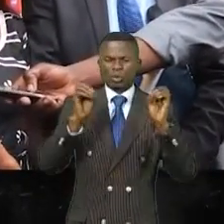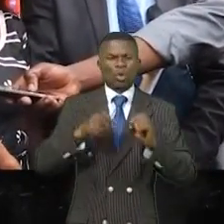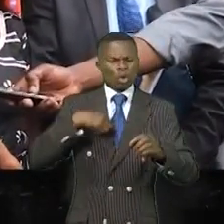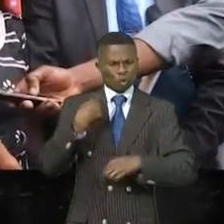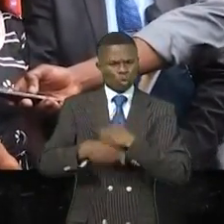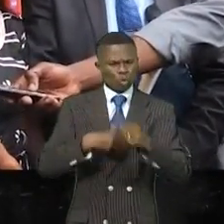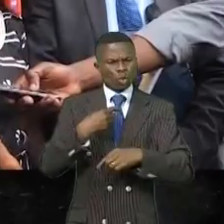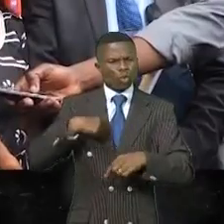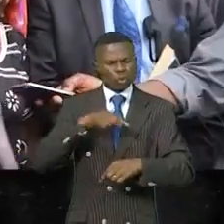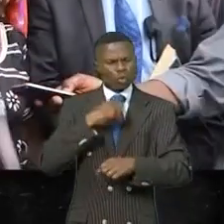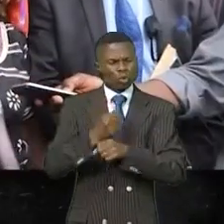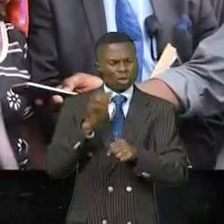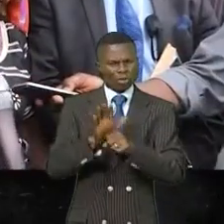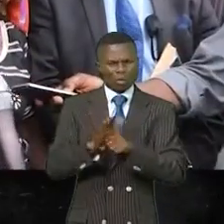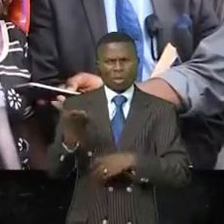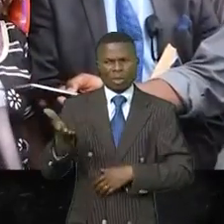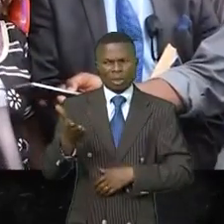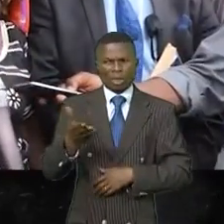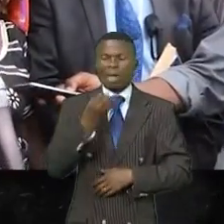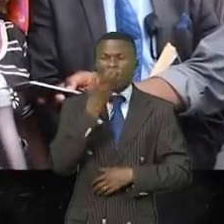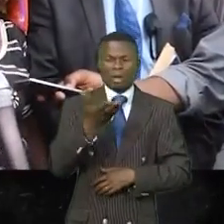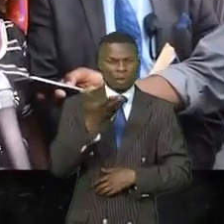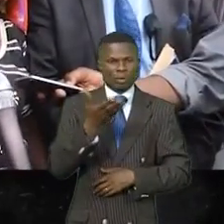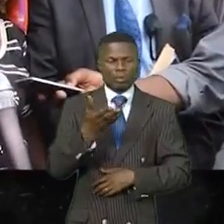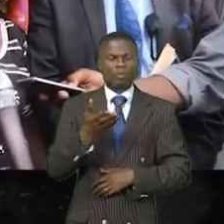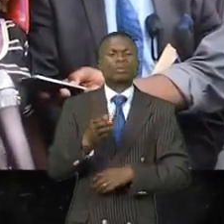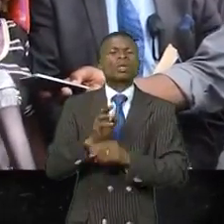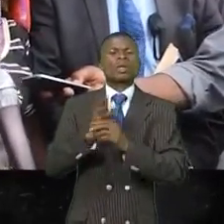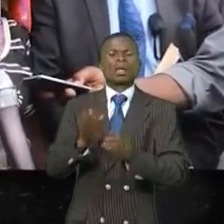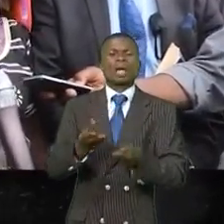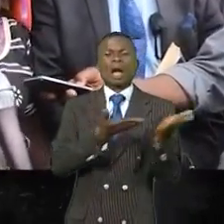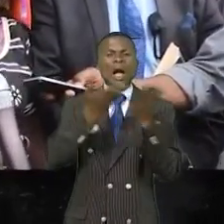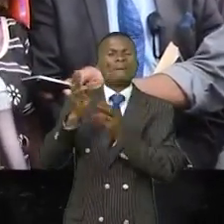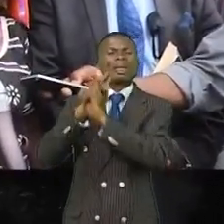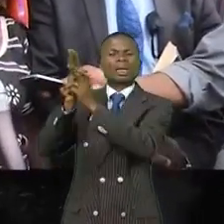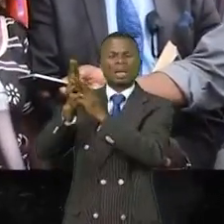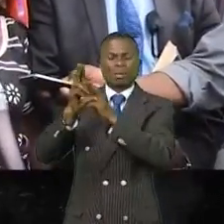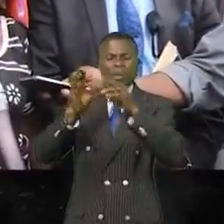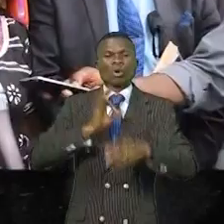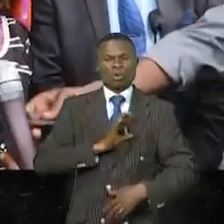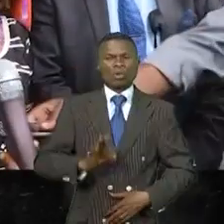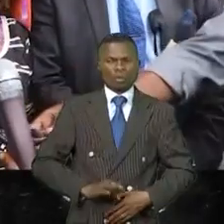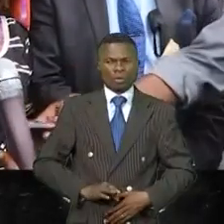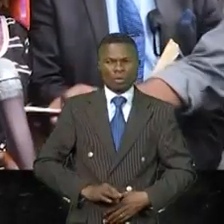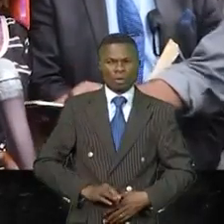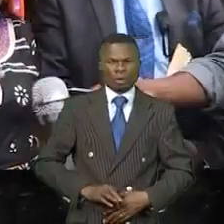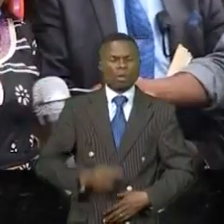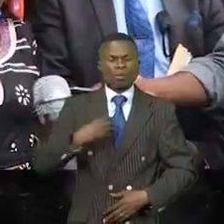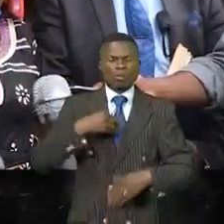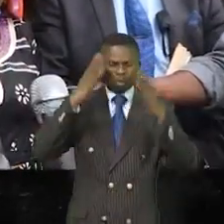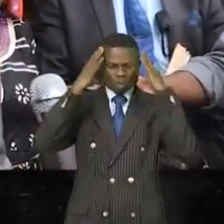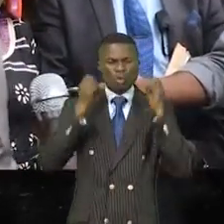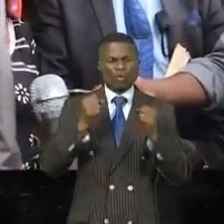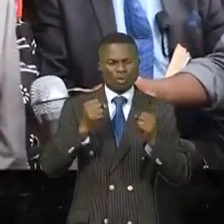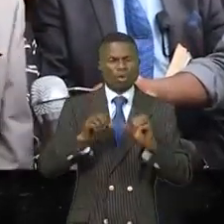que l'IDPS soit l'IDPS sécuritaire. Si vous pouvez faire parvenir au chef de l'État, notre message de détresse, nous